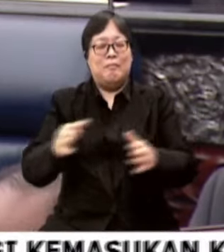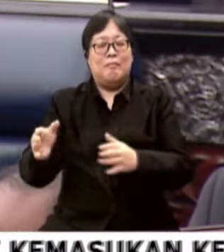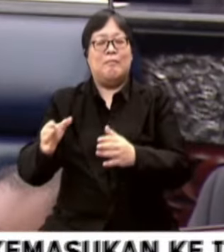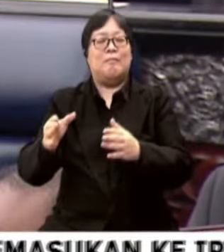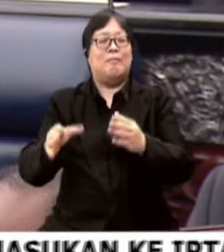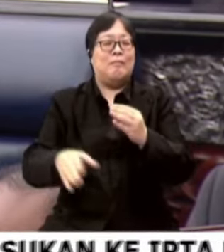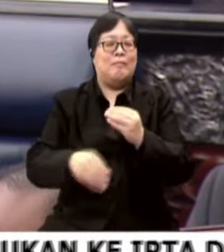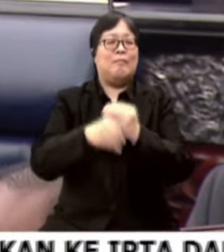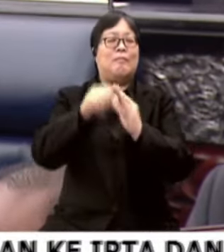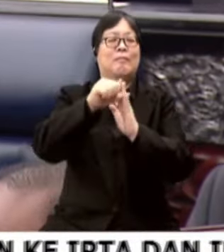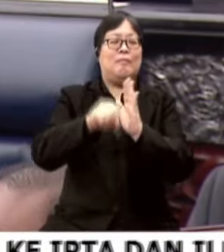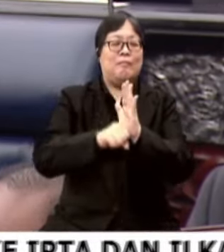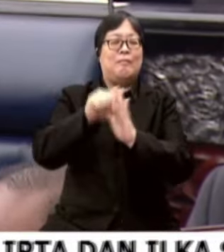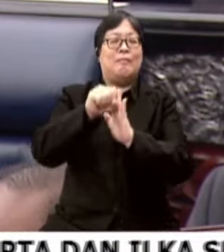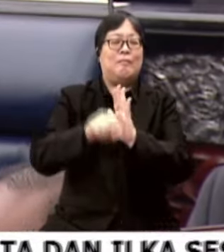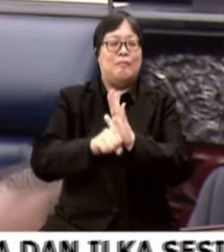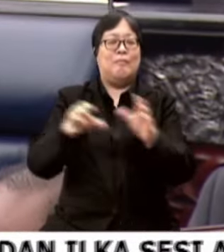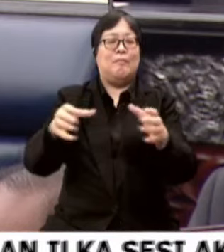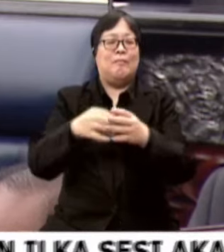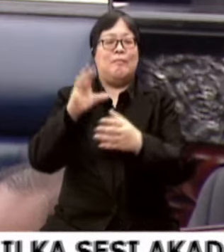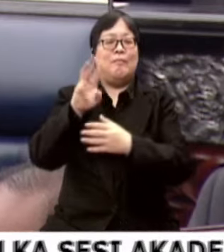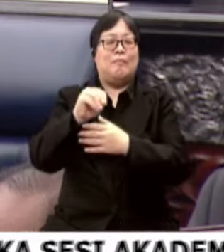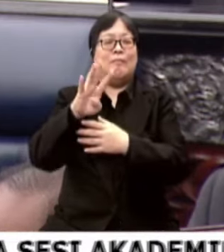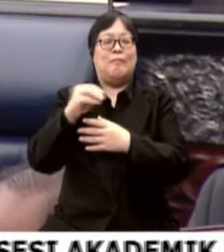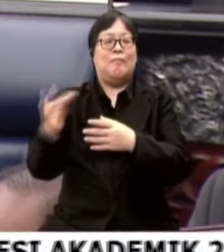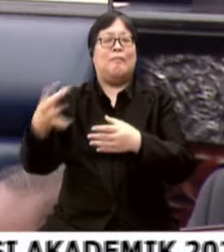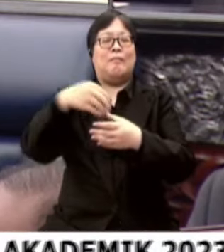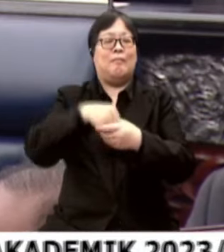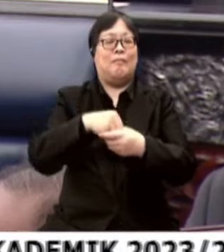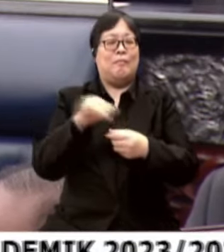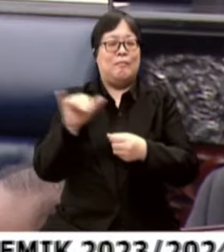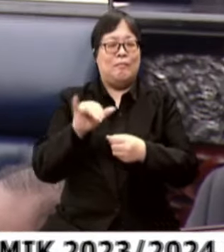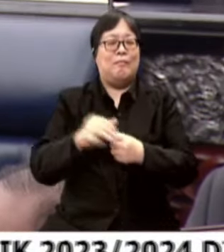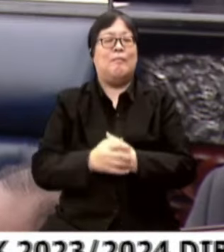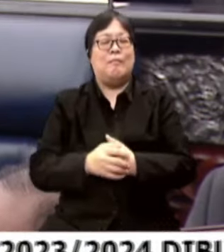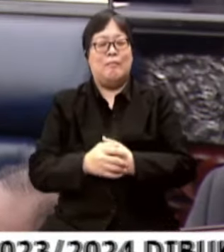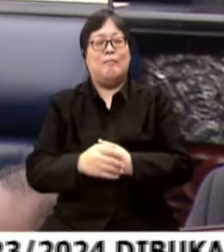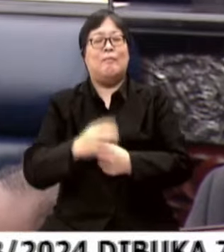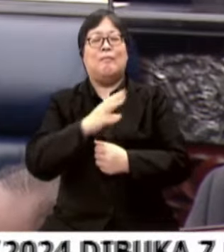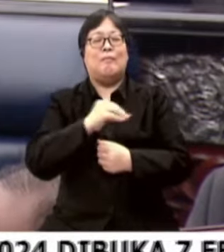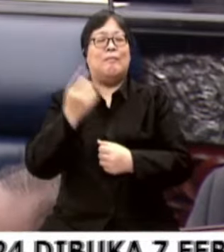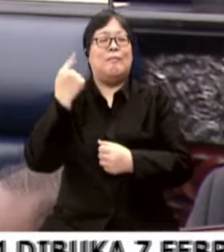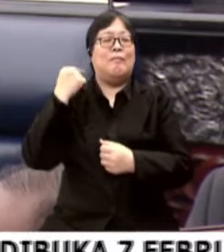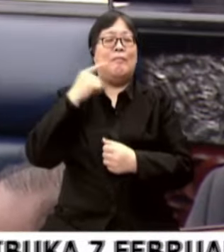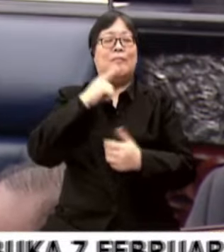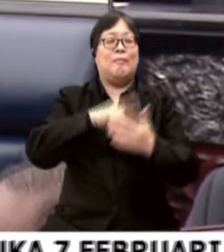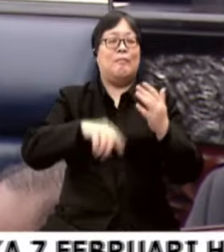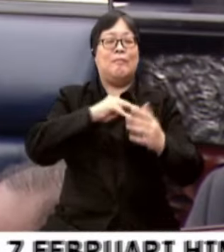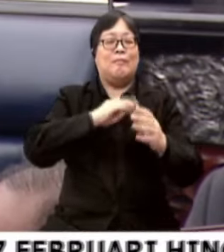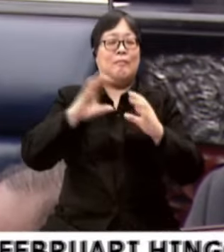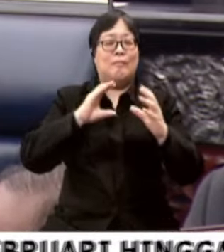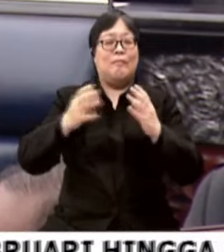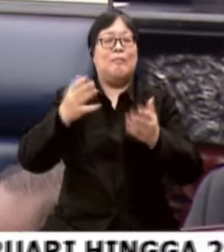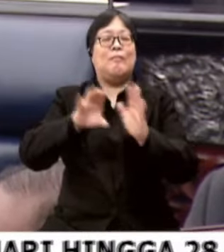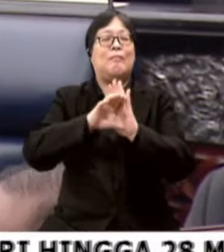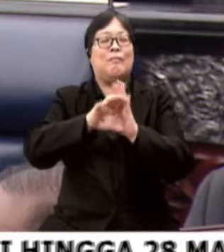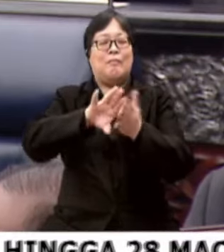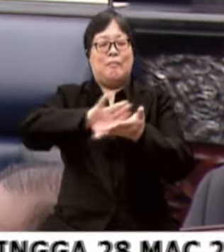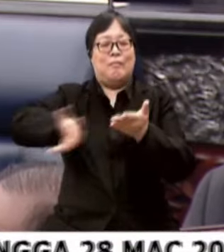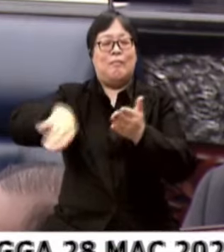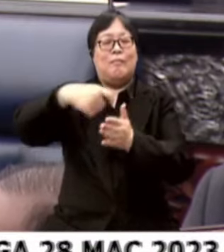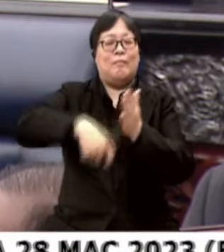kelayakan dan bantuan kepada gulungan ini dan yang penting yang tak disebut oleh yang Bomat menteri tadi ialah dalam soal pengecualian Cukai